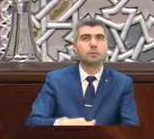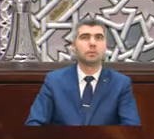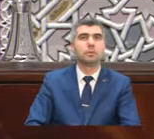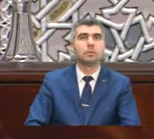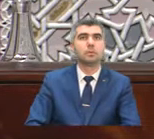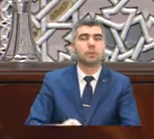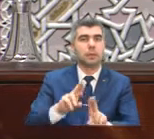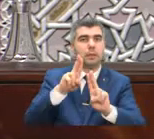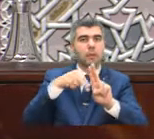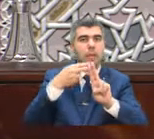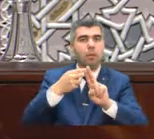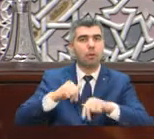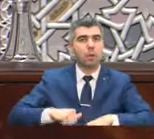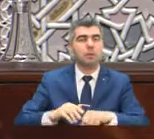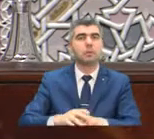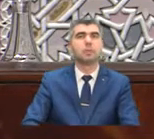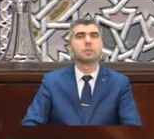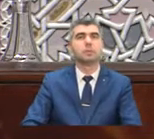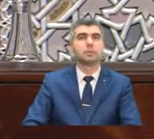الوزير.